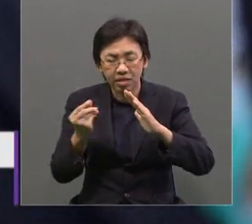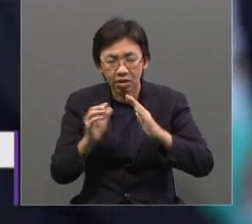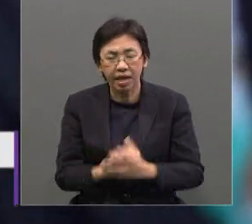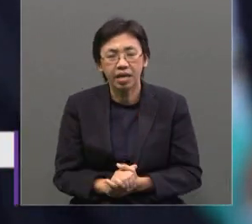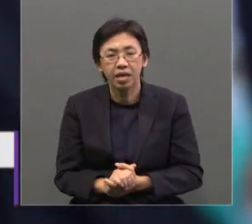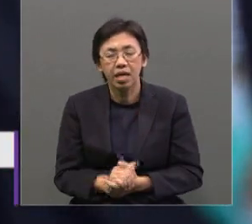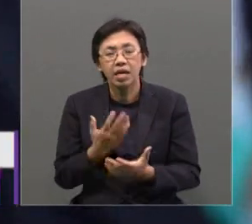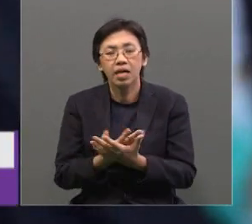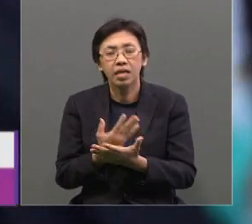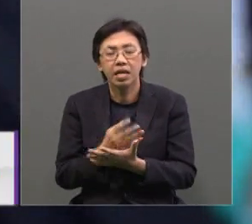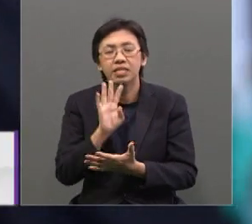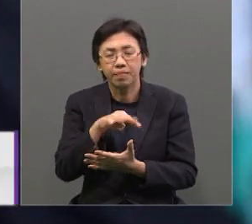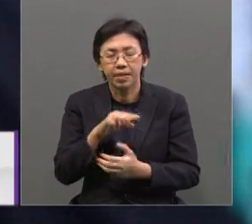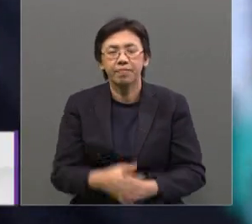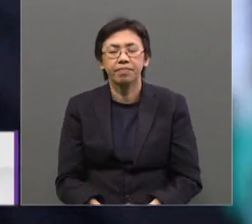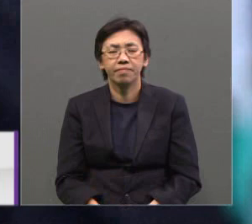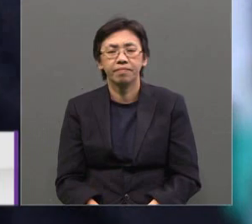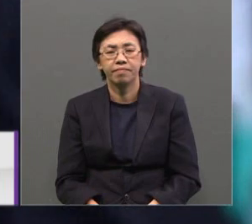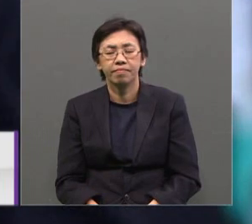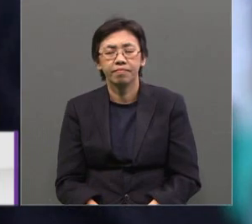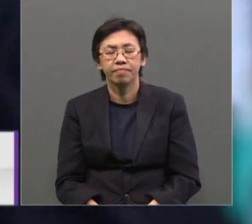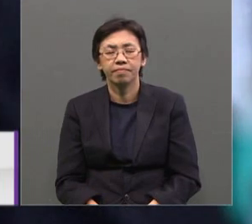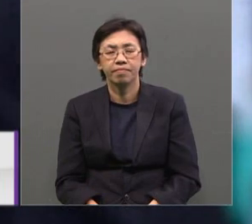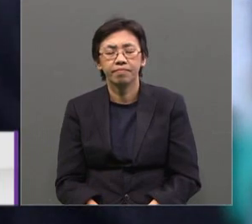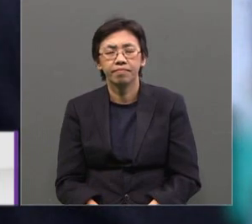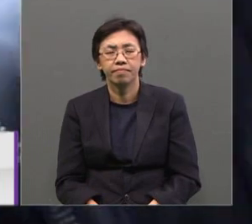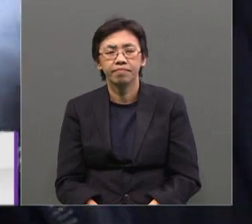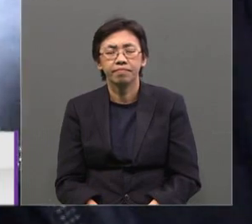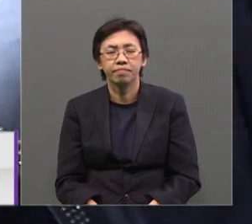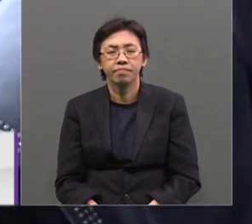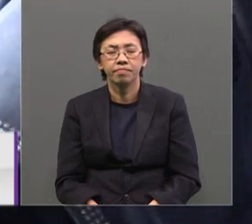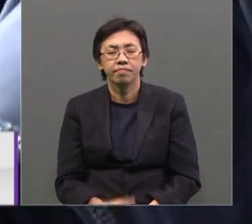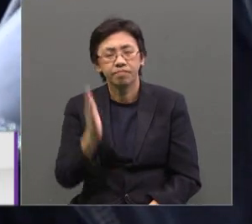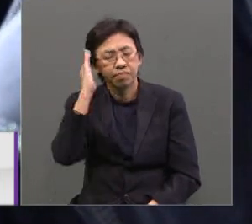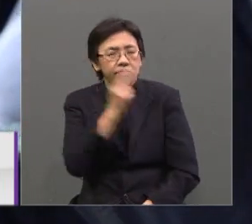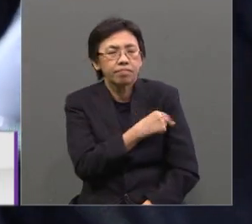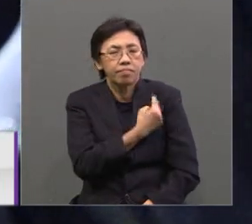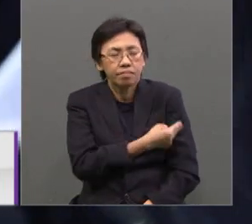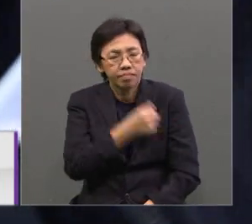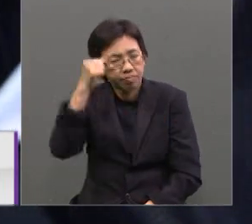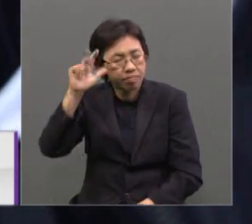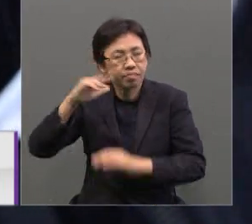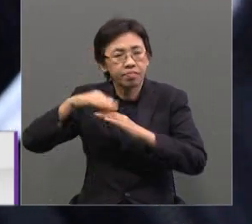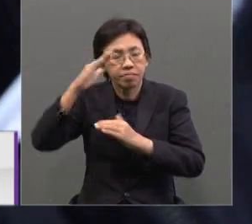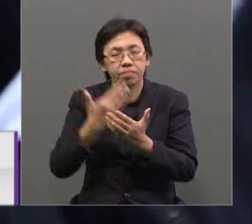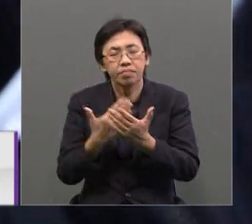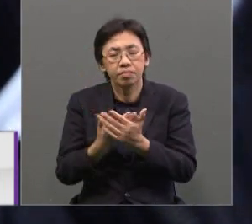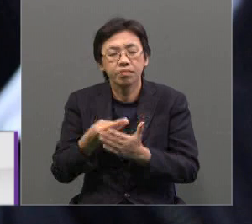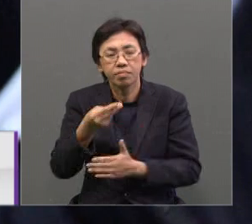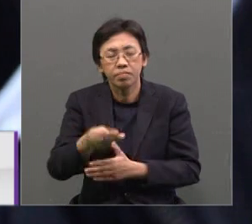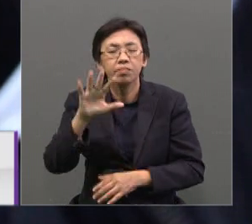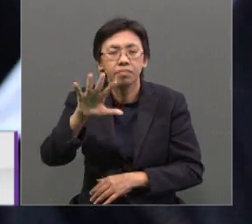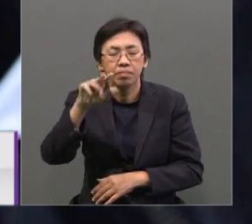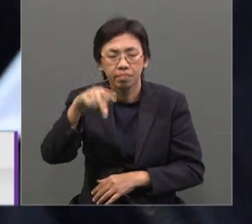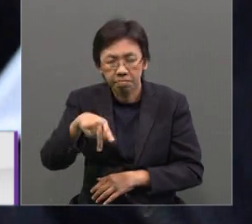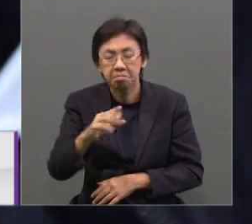ละ 4,000 บาทเลยนะคะส่วนกรณีผู้บาดเจ็บที่ต้องนอนโรงพยาบาลเกิน3วันอันนี้จะได้รับรายละ 5,000 บาทค่ะก